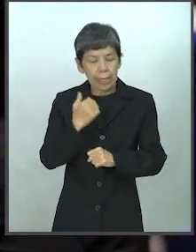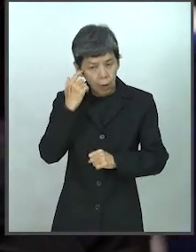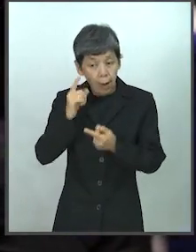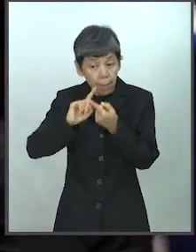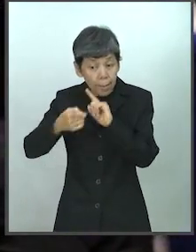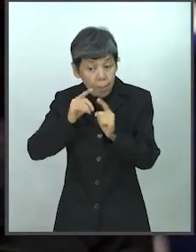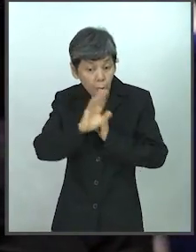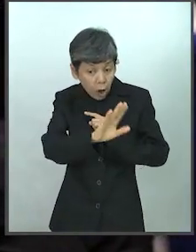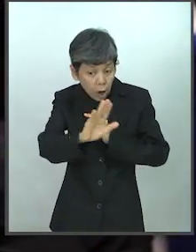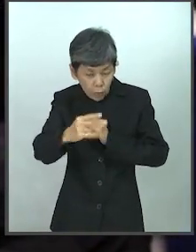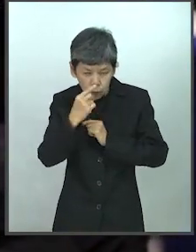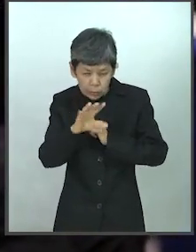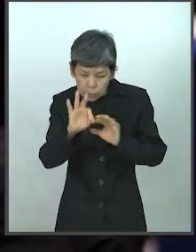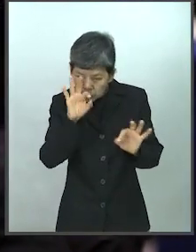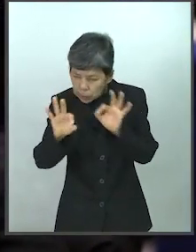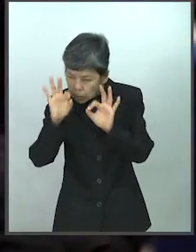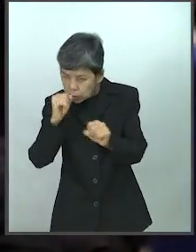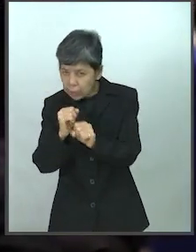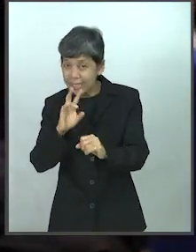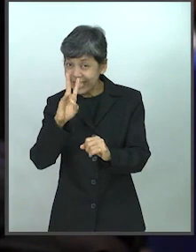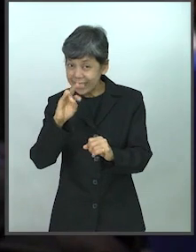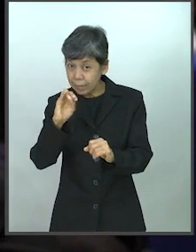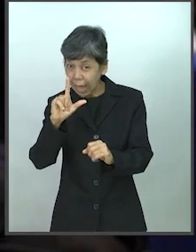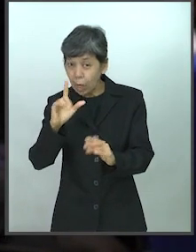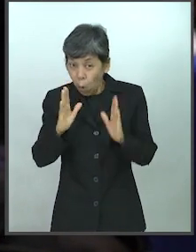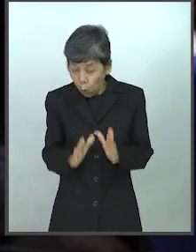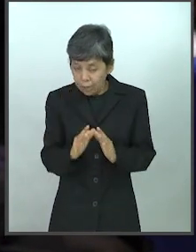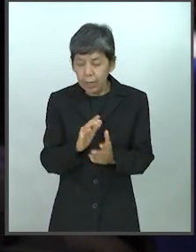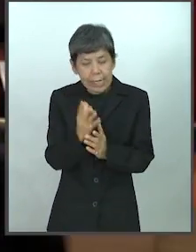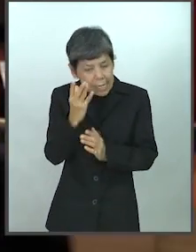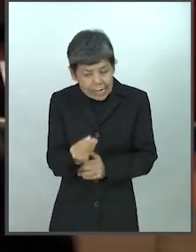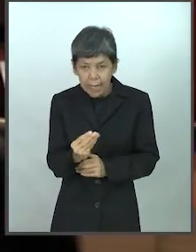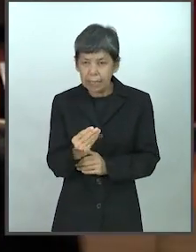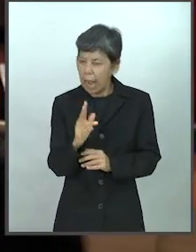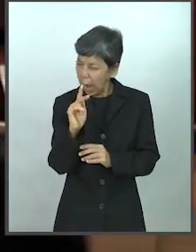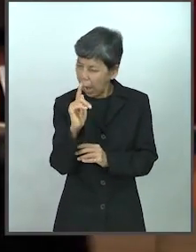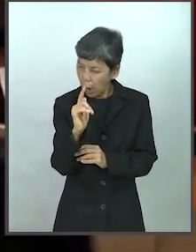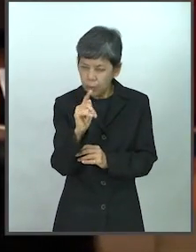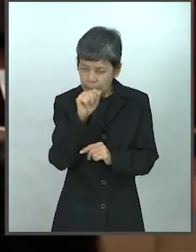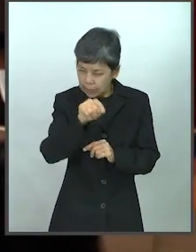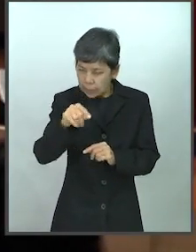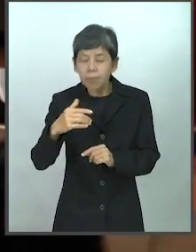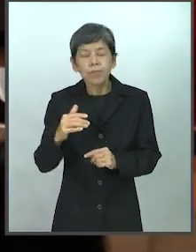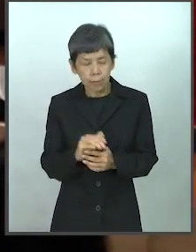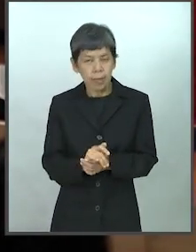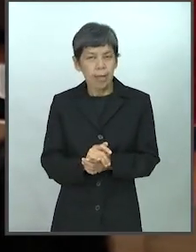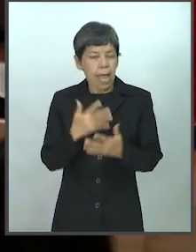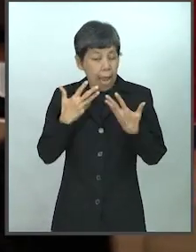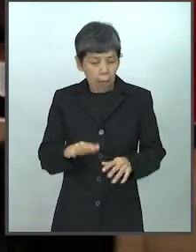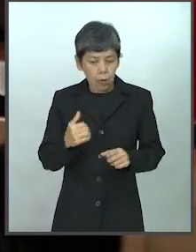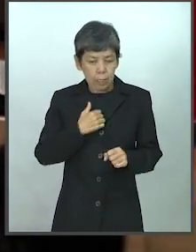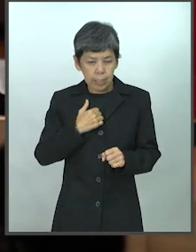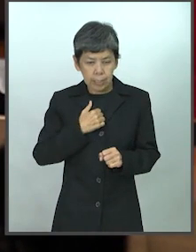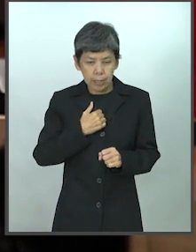พื่อนสื่อคัดกรองมาให้เราจาก70ล้านคนเหลือคนที่เป็นข่าว ครับ จากนั้นเราก็